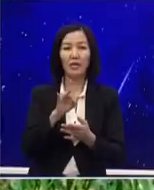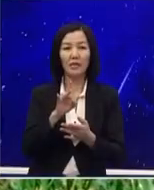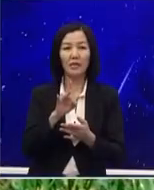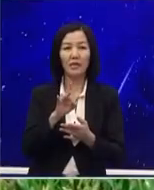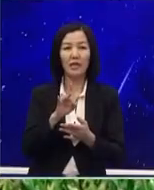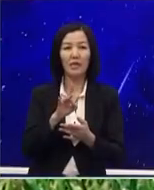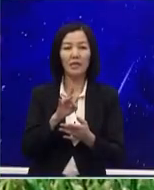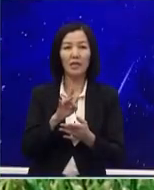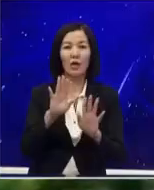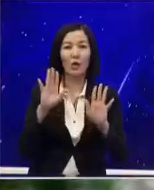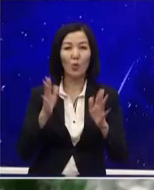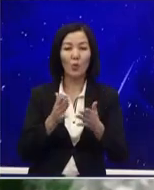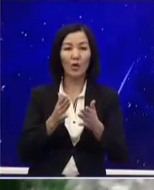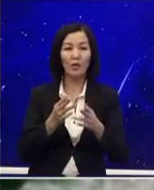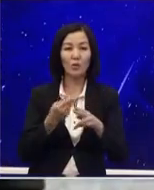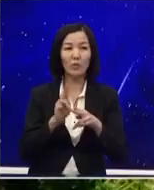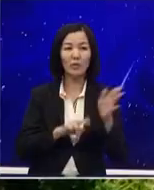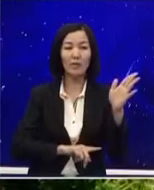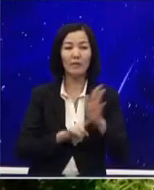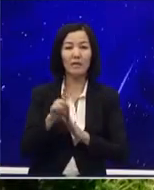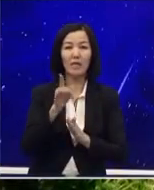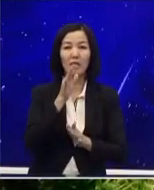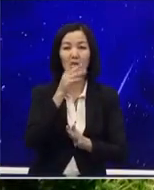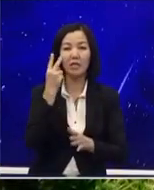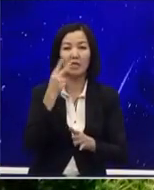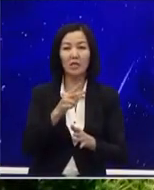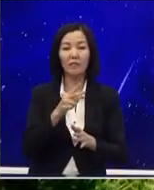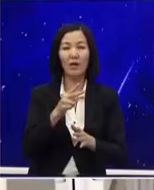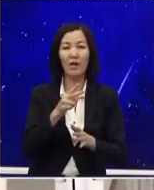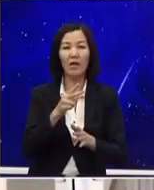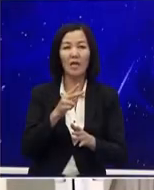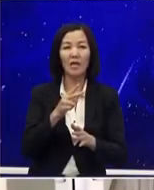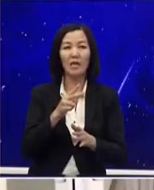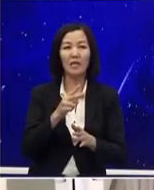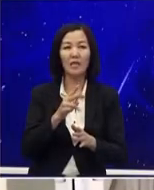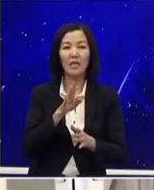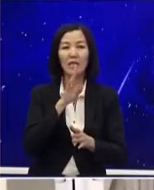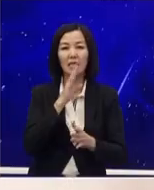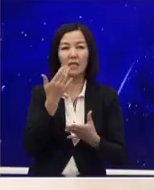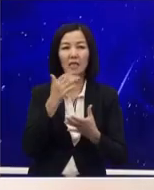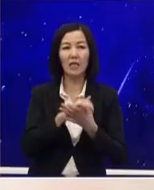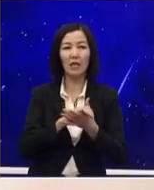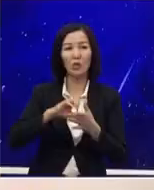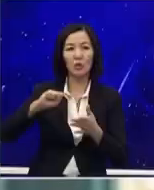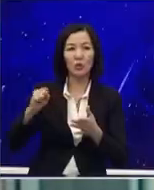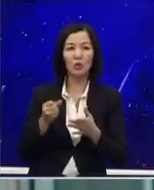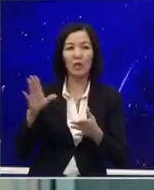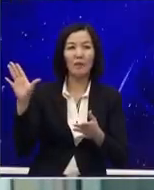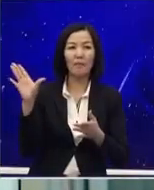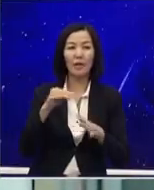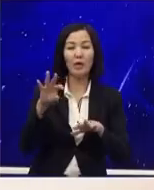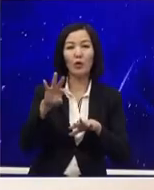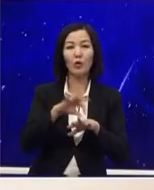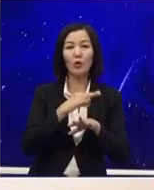іздеу хикаясы осылай басталады. Жасы 20-дан әлде қашан асып кеткен қыздың таныс дос туыстары бәрі-бәрі тұрмысқа